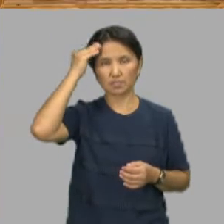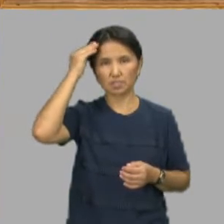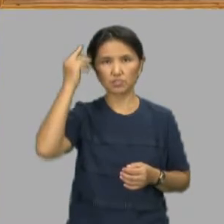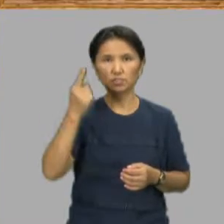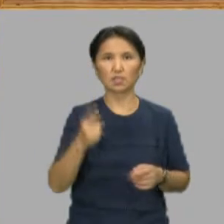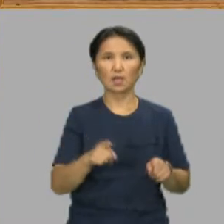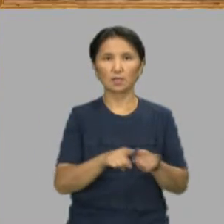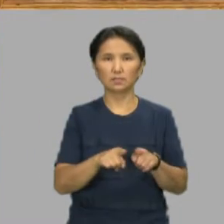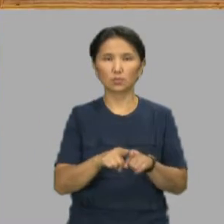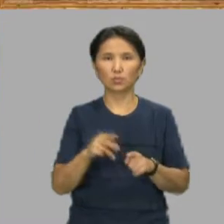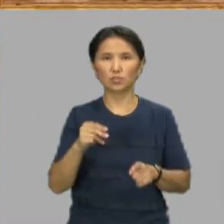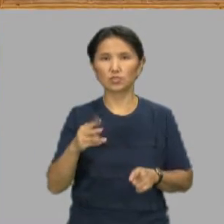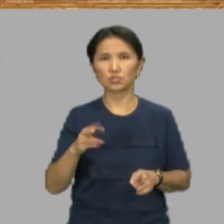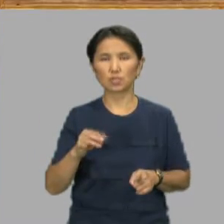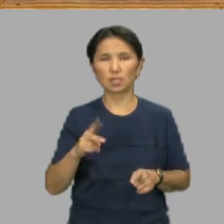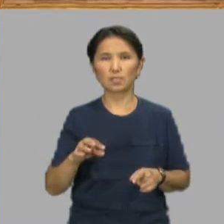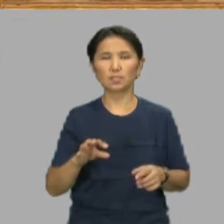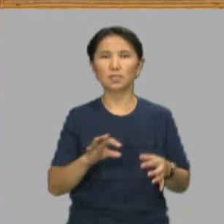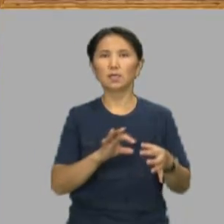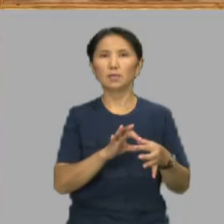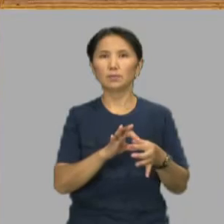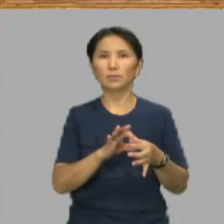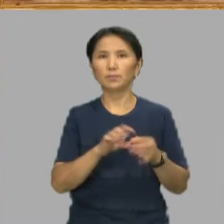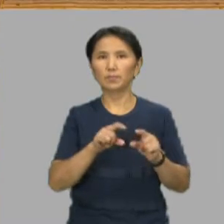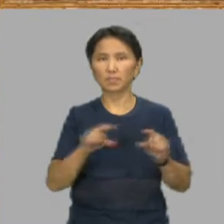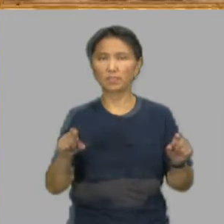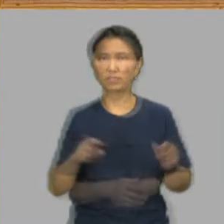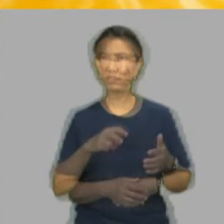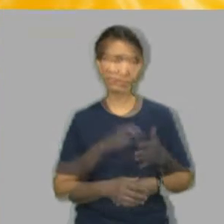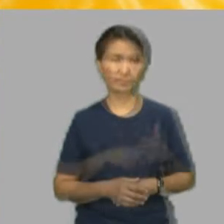Обозначьте однородные члены предложения.